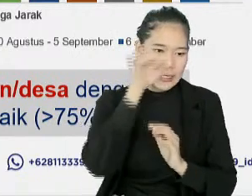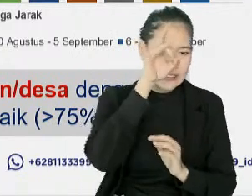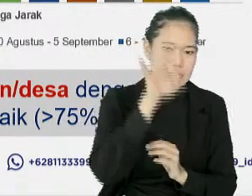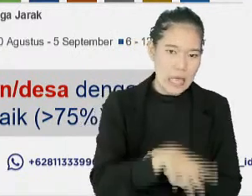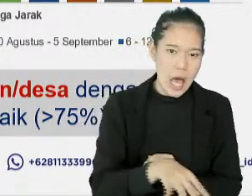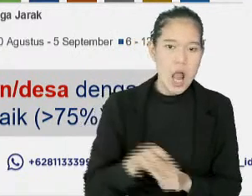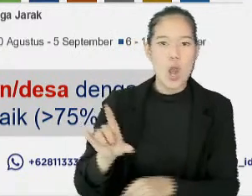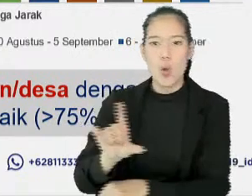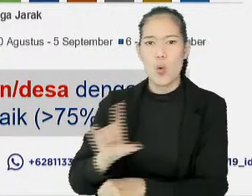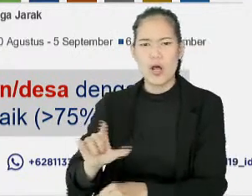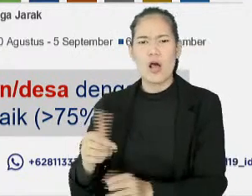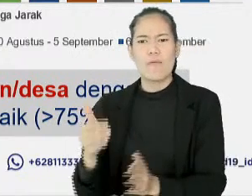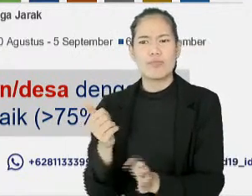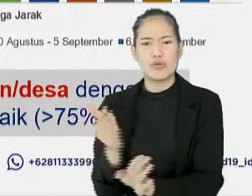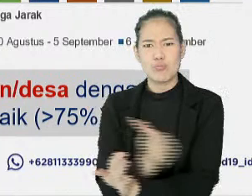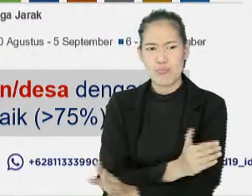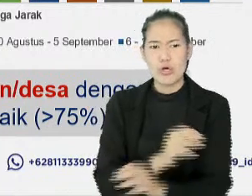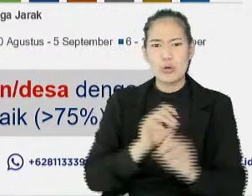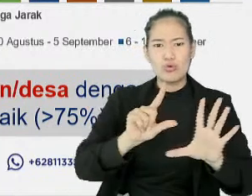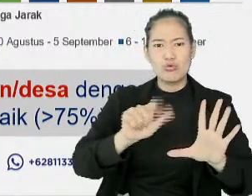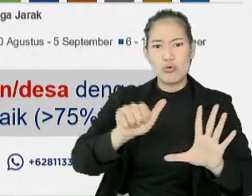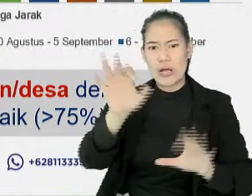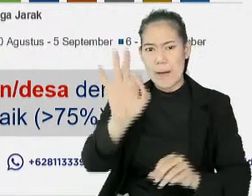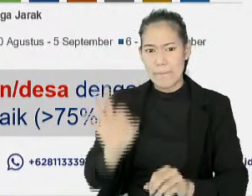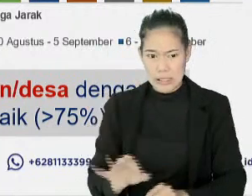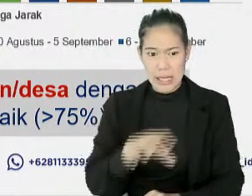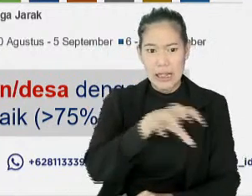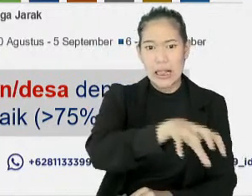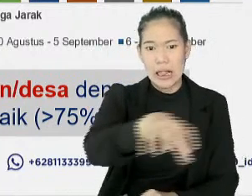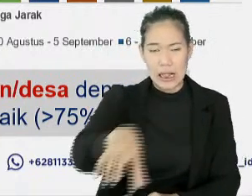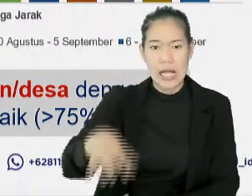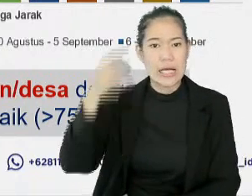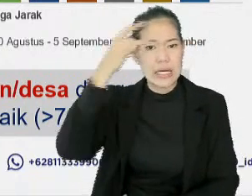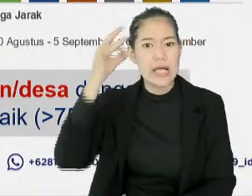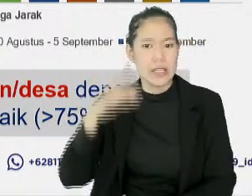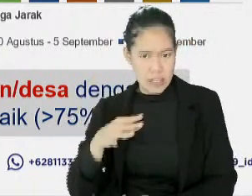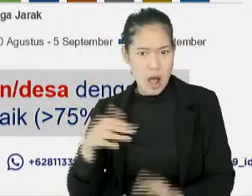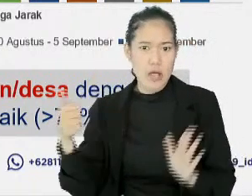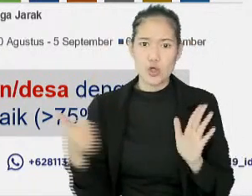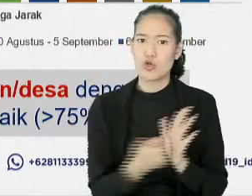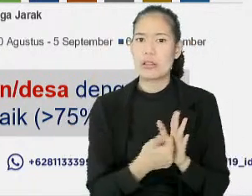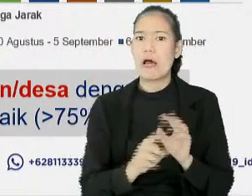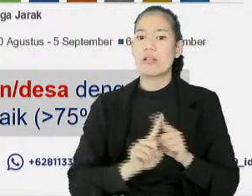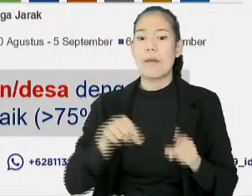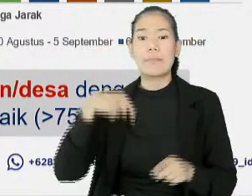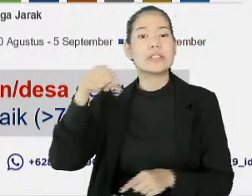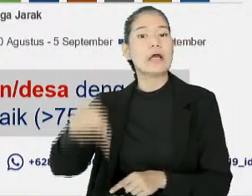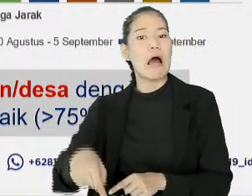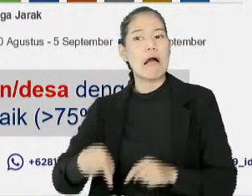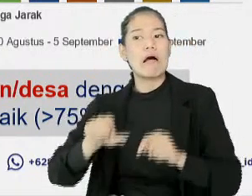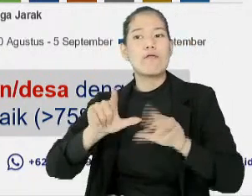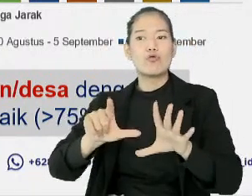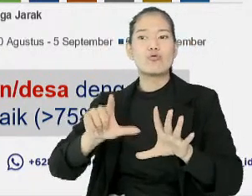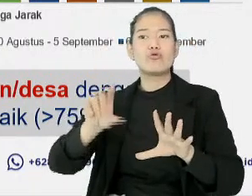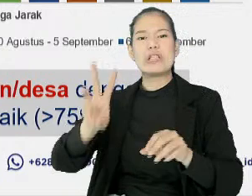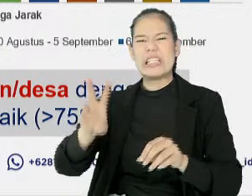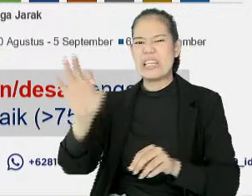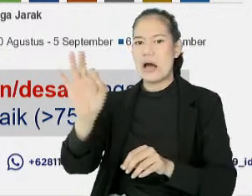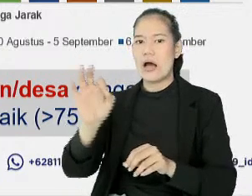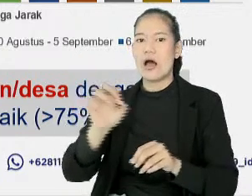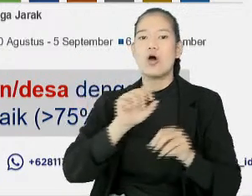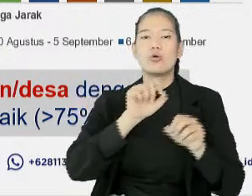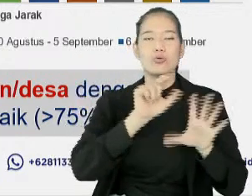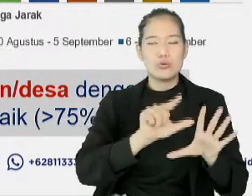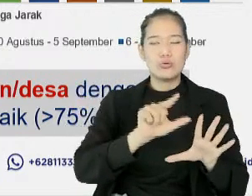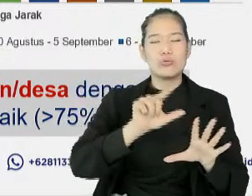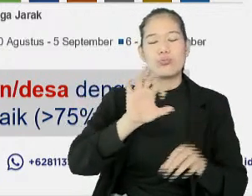jadi yang sebelumnya udah 76 persen Kelurahan Desa takut gitu ya Sekarang turun menjadi diangkat 73,5